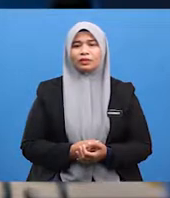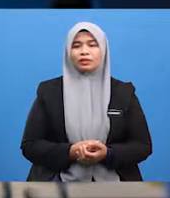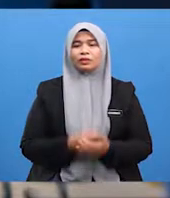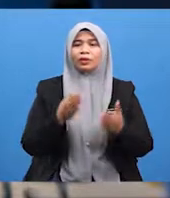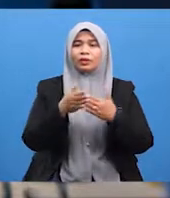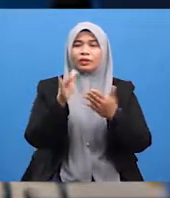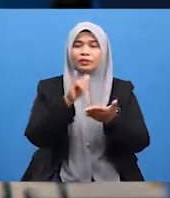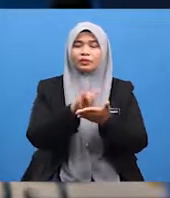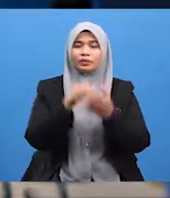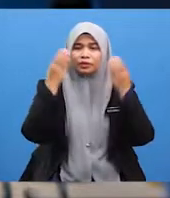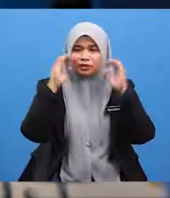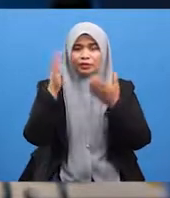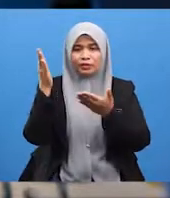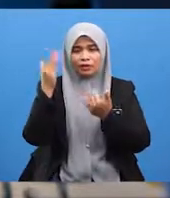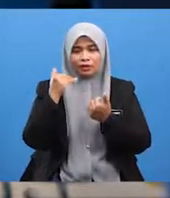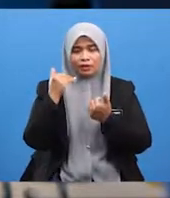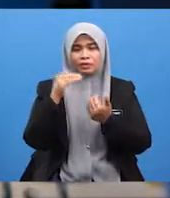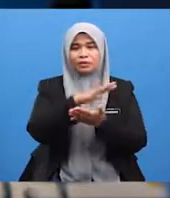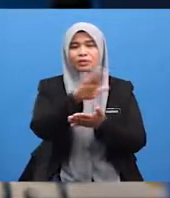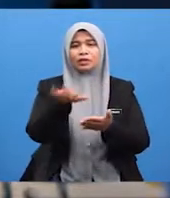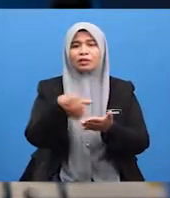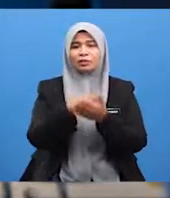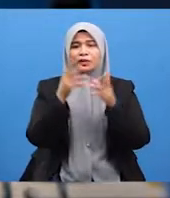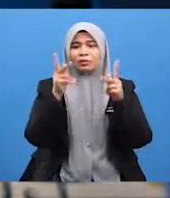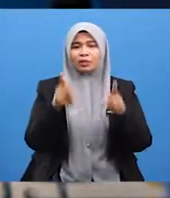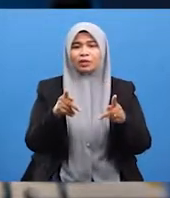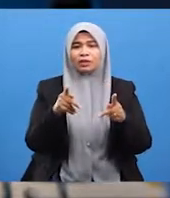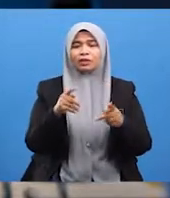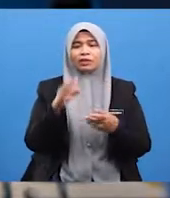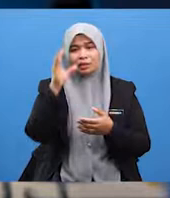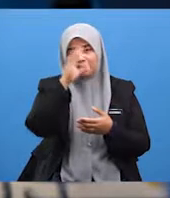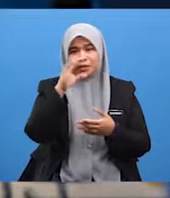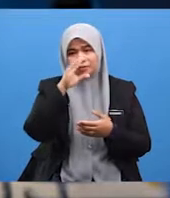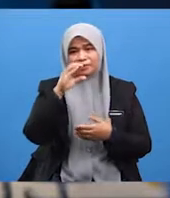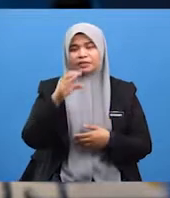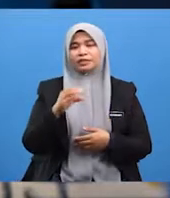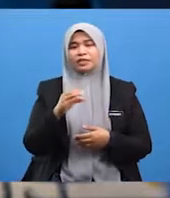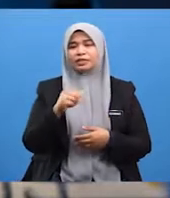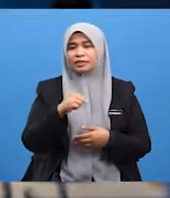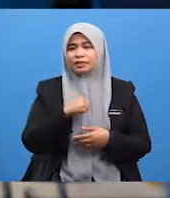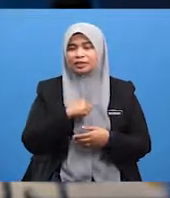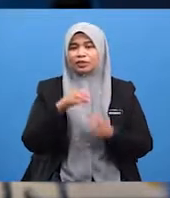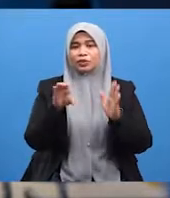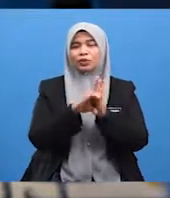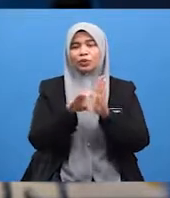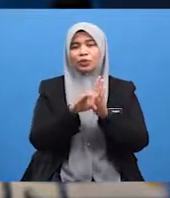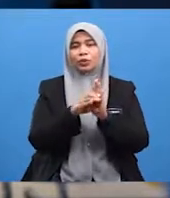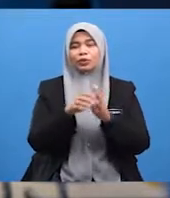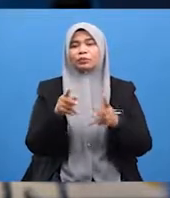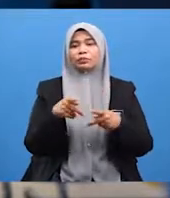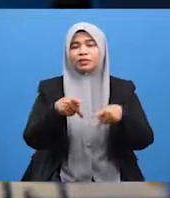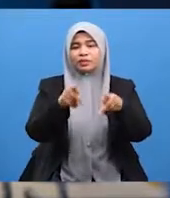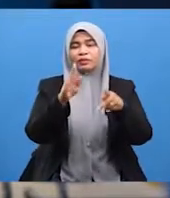Oleh itu, cikgu berharap semua pelajar mencari gali jati diri dan contoh peristiwa yang